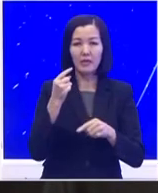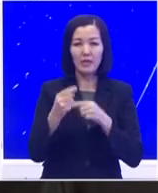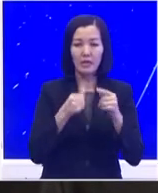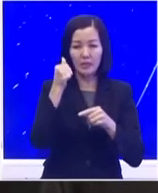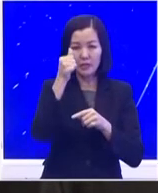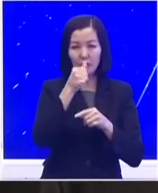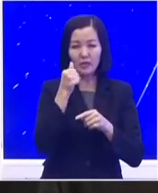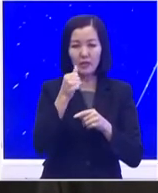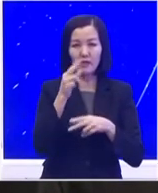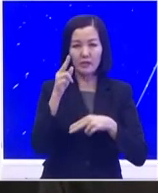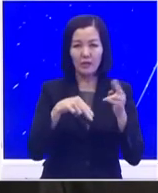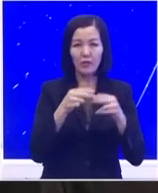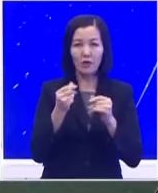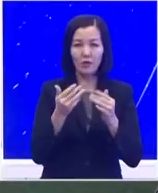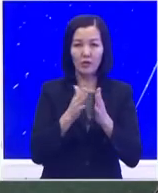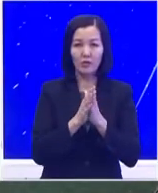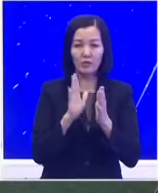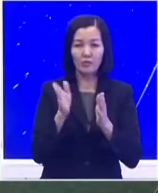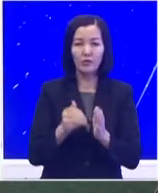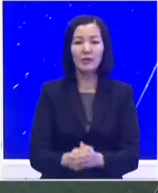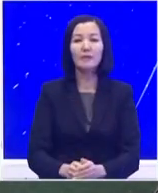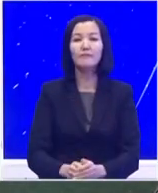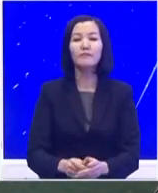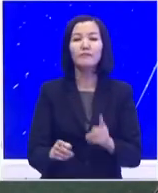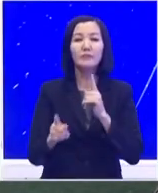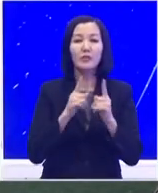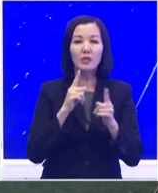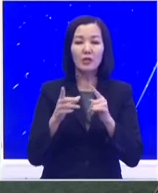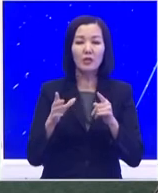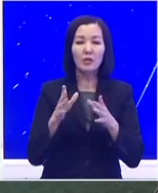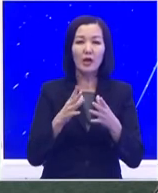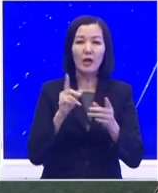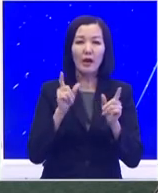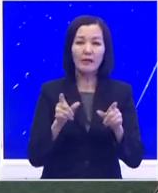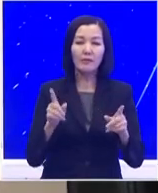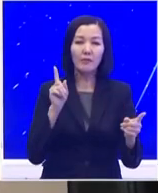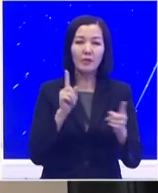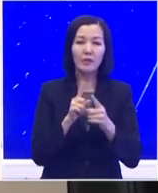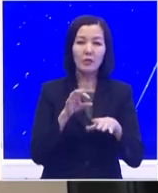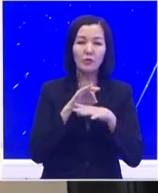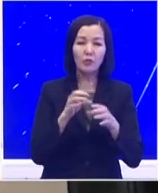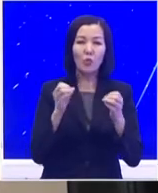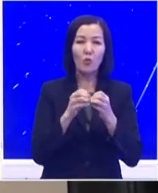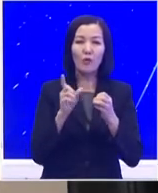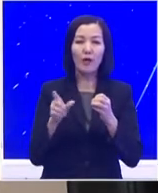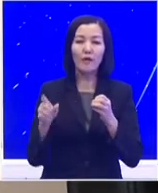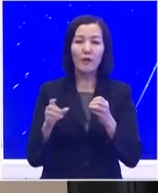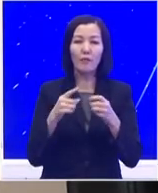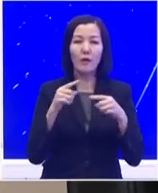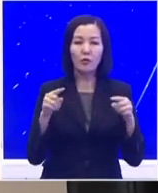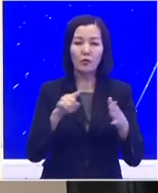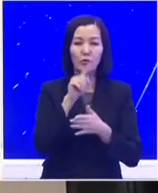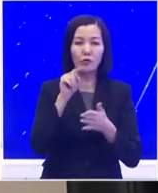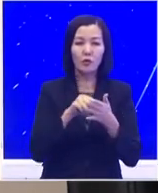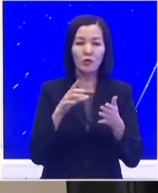уже салуға ақша сұраймыз бюджетте. Жиын соңынан амандыққа басылы қоғамдық қабылда өткізді. 10 адам жазылыпты, 10 түрлі сұрақ